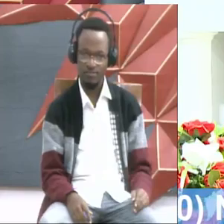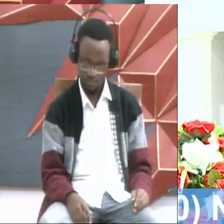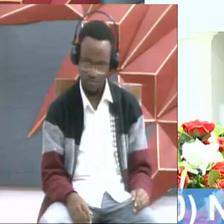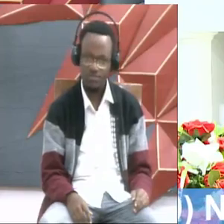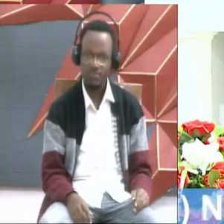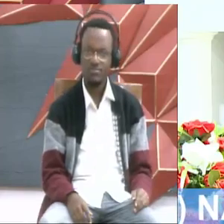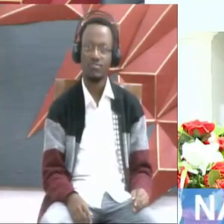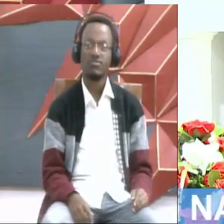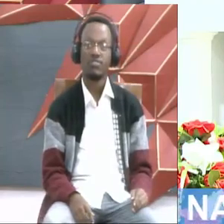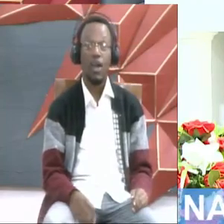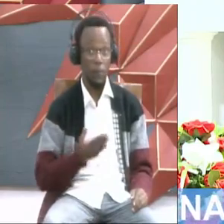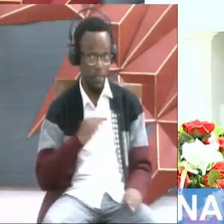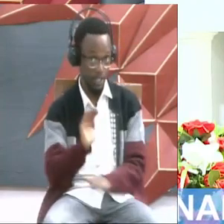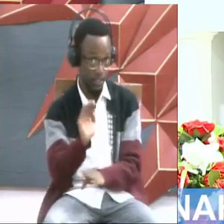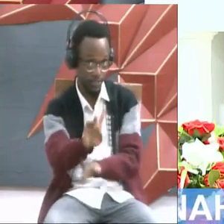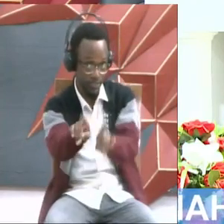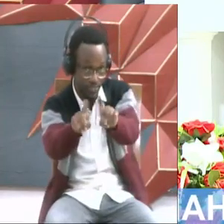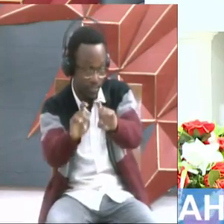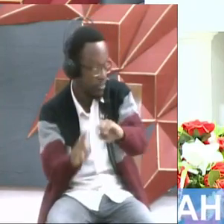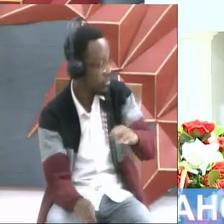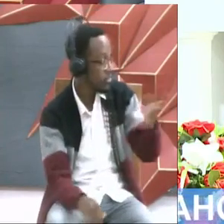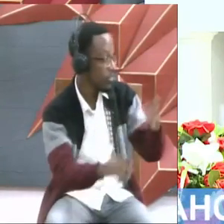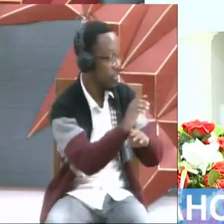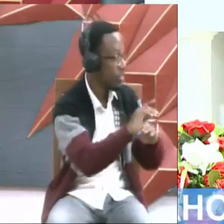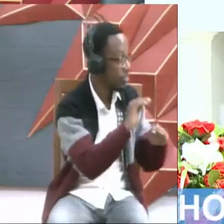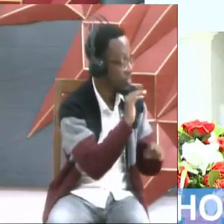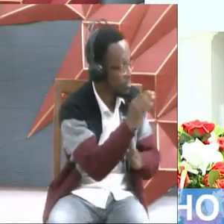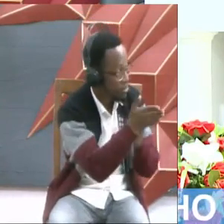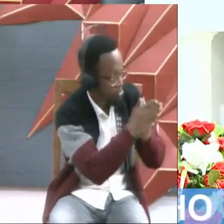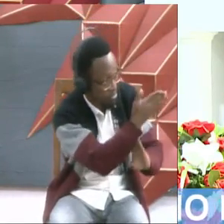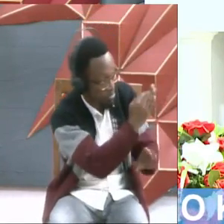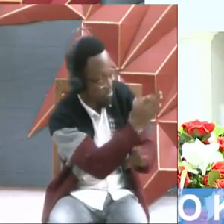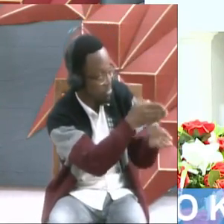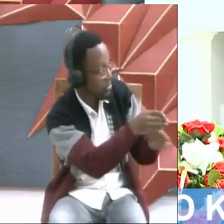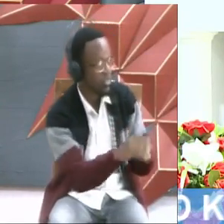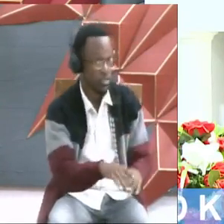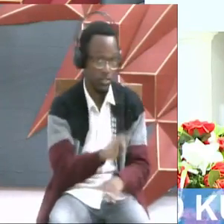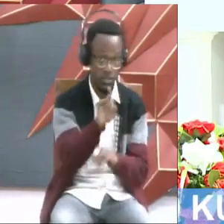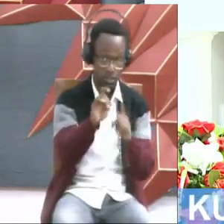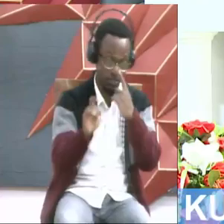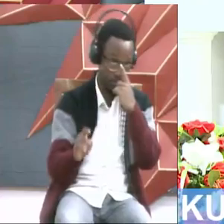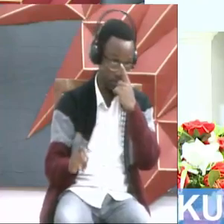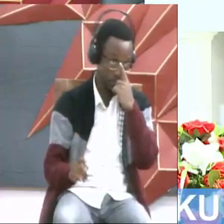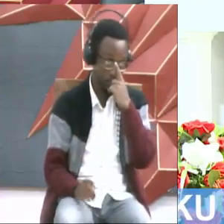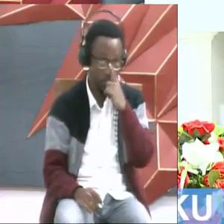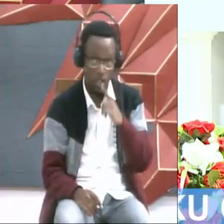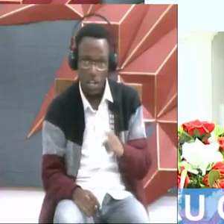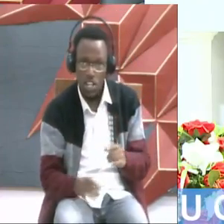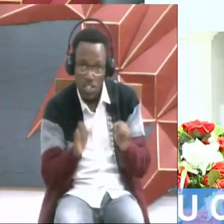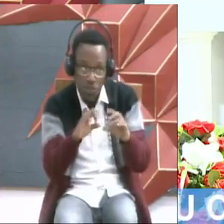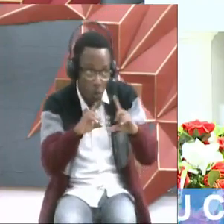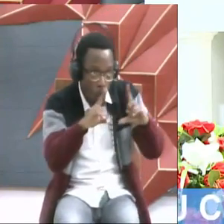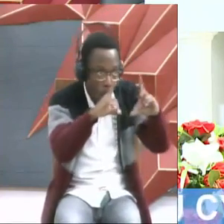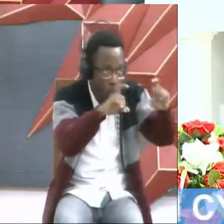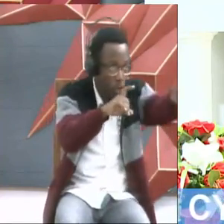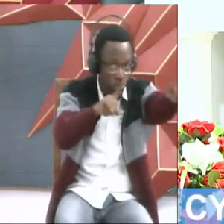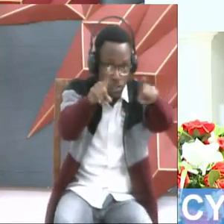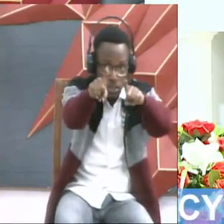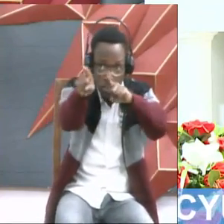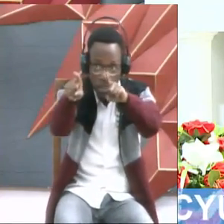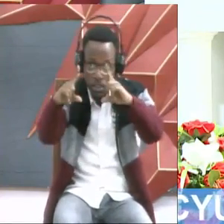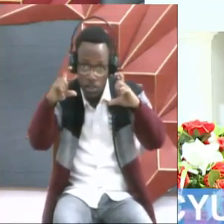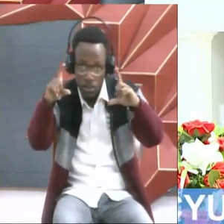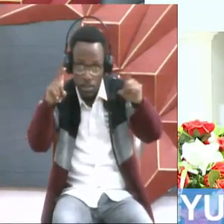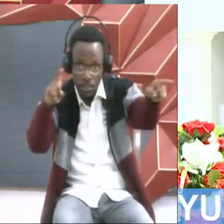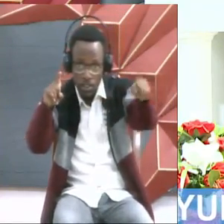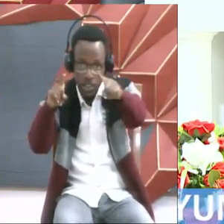mumbabariye cyane ndabibarize hano hari abakozi b'imana ndababaza mumufashe izi zose izi kamera mbona hano